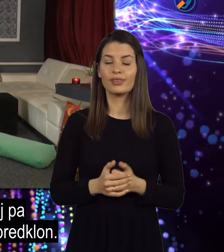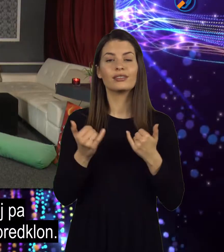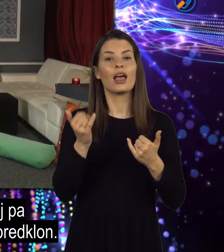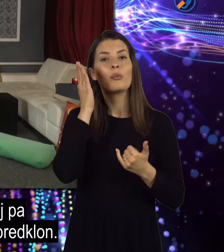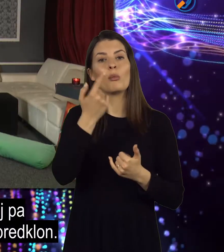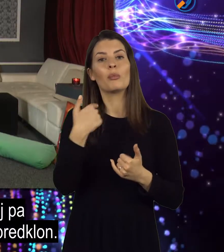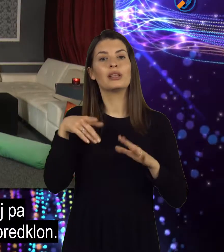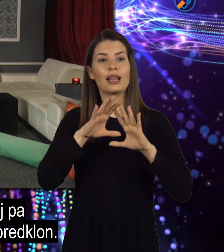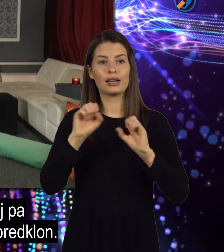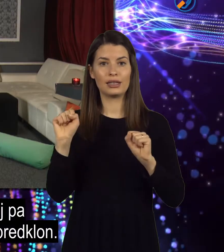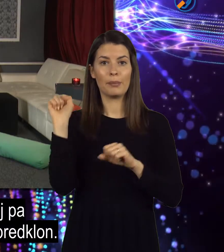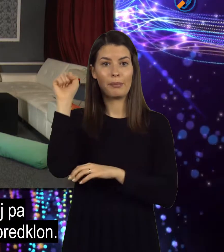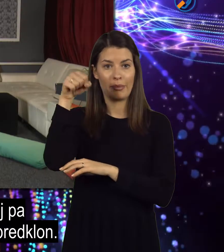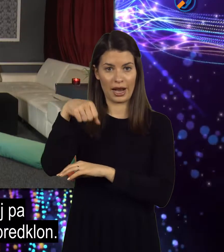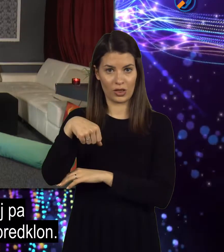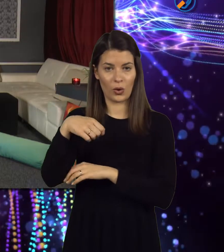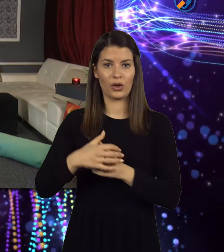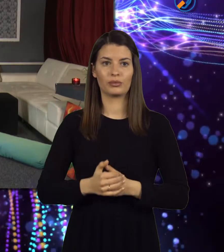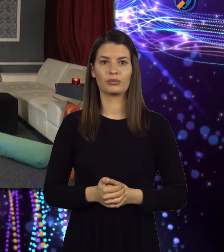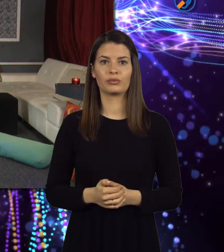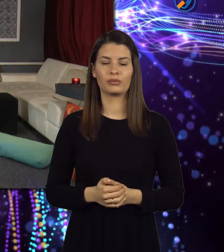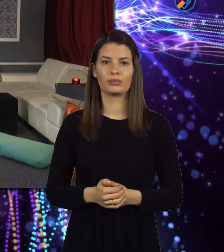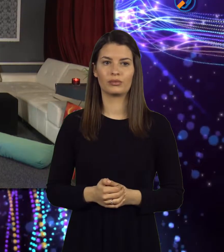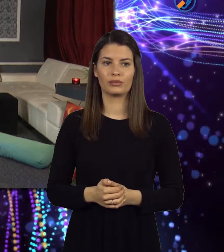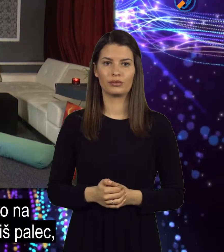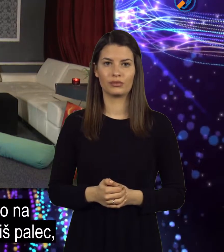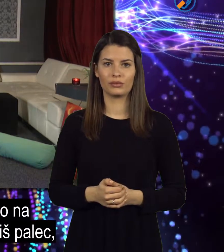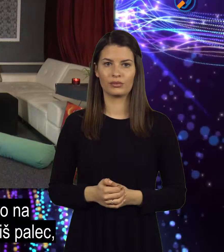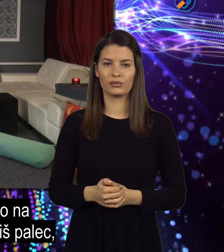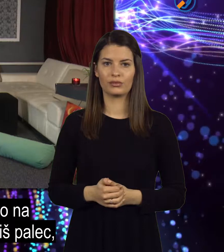Tako, zdaj pa bomo naredili predklon.